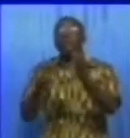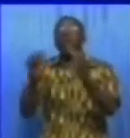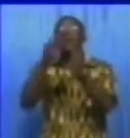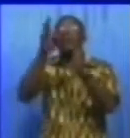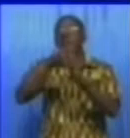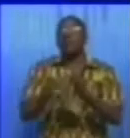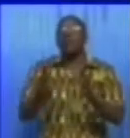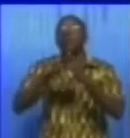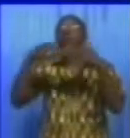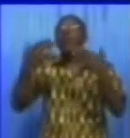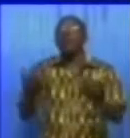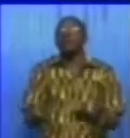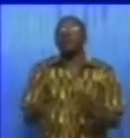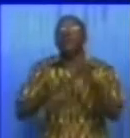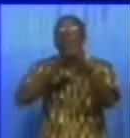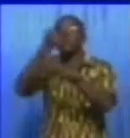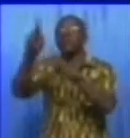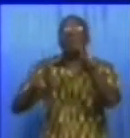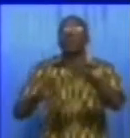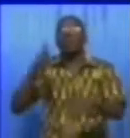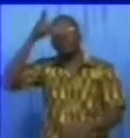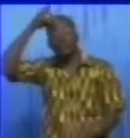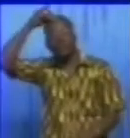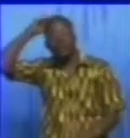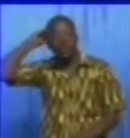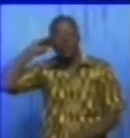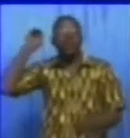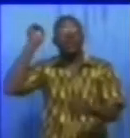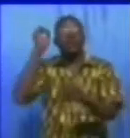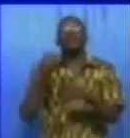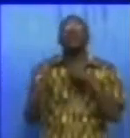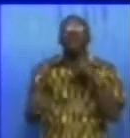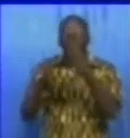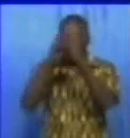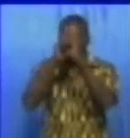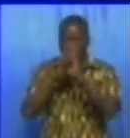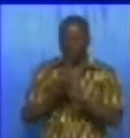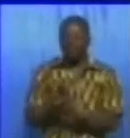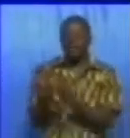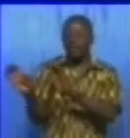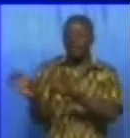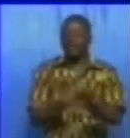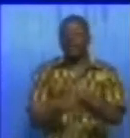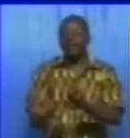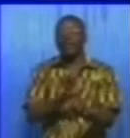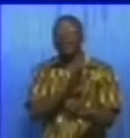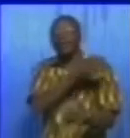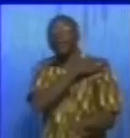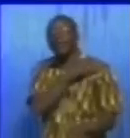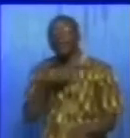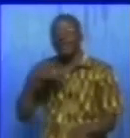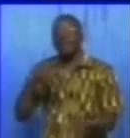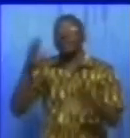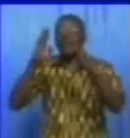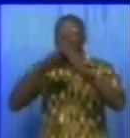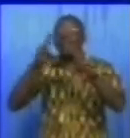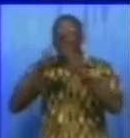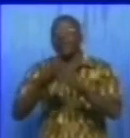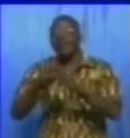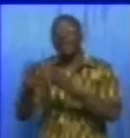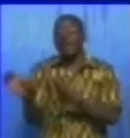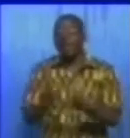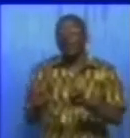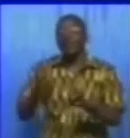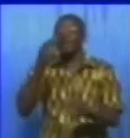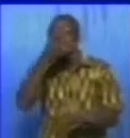combien la population de Dori apprécie l'honneur qui lui a été fait et la ville de Dori a fait de